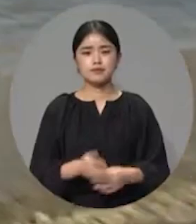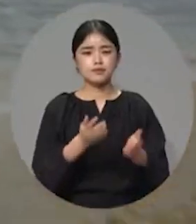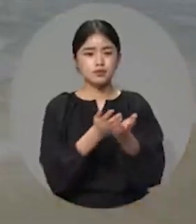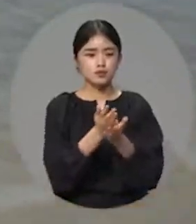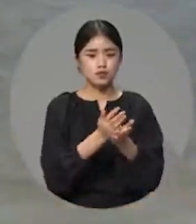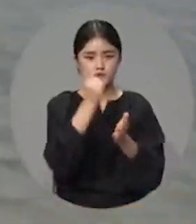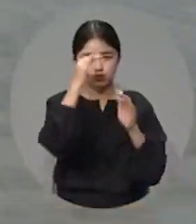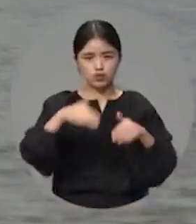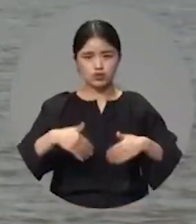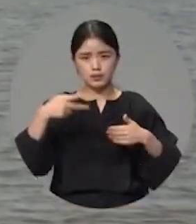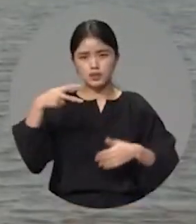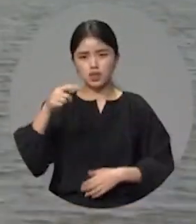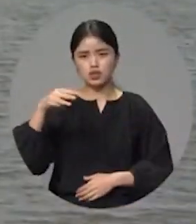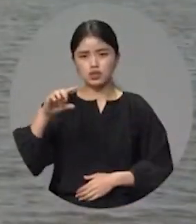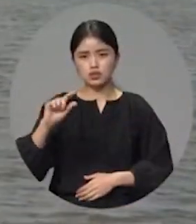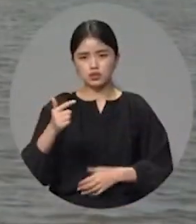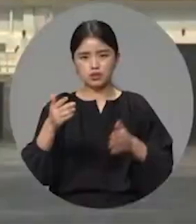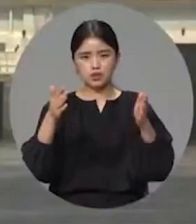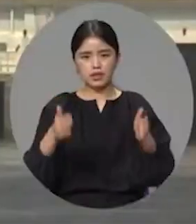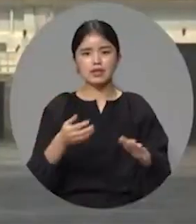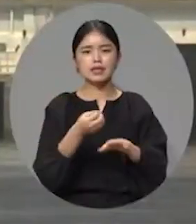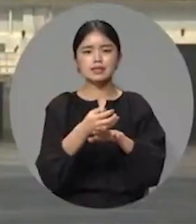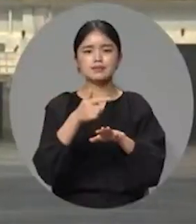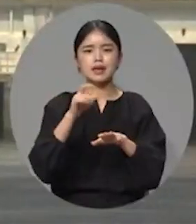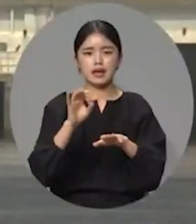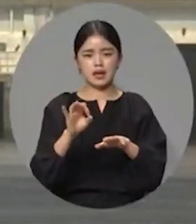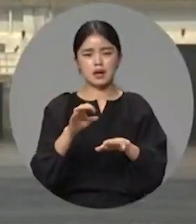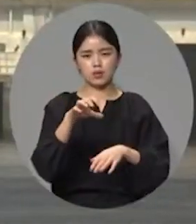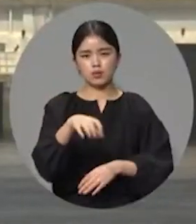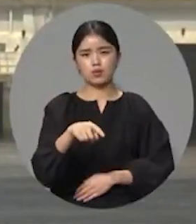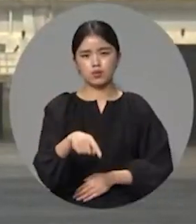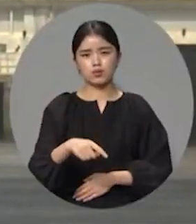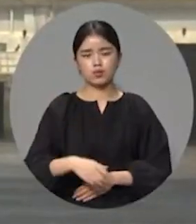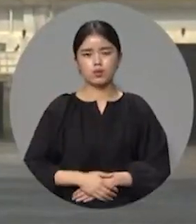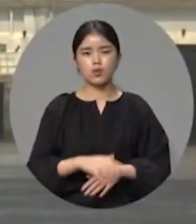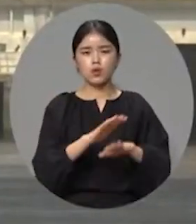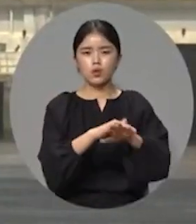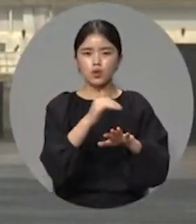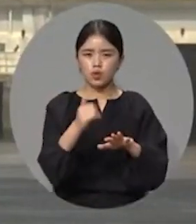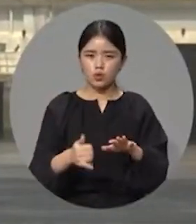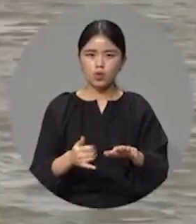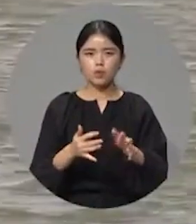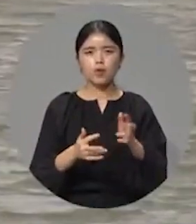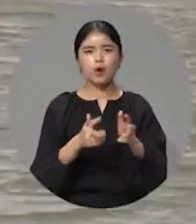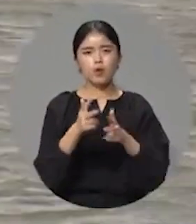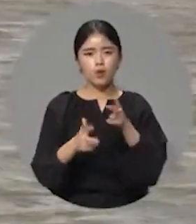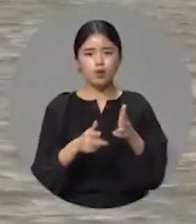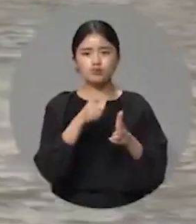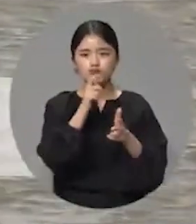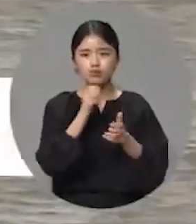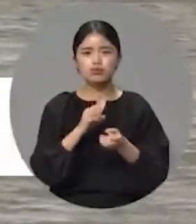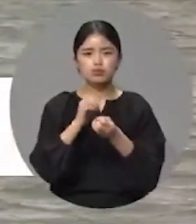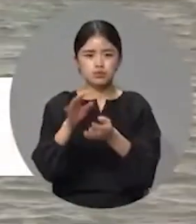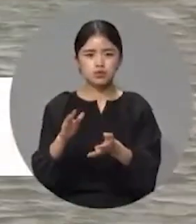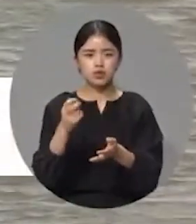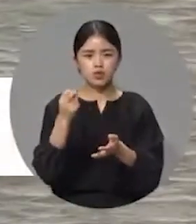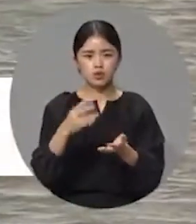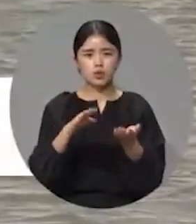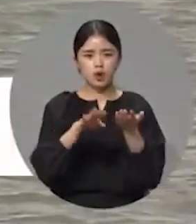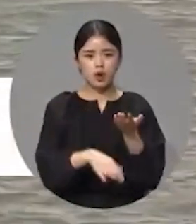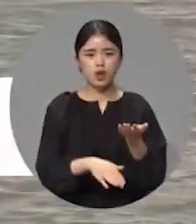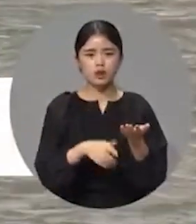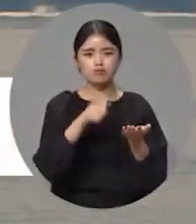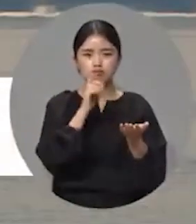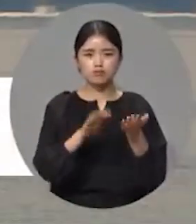군산과 충남 서천을 잇는 금강 하구둑입니다. 농업과 공업 용수를 공급하는 한편 저지대 홍수